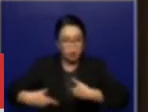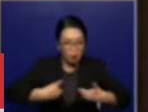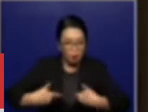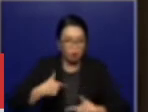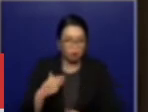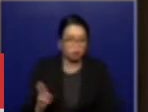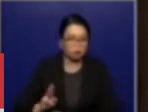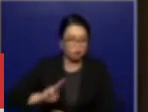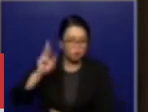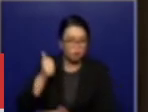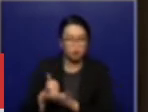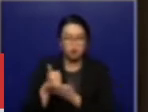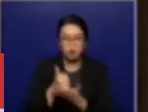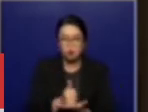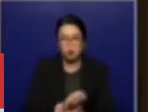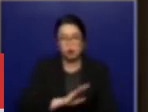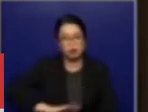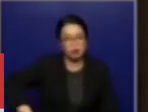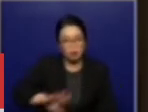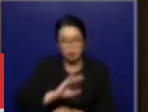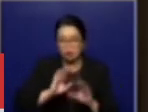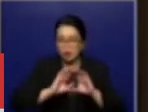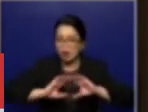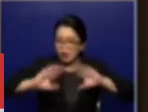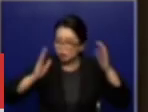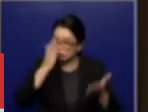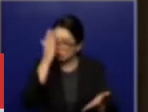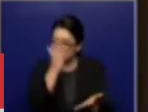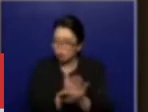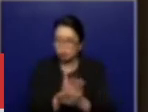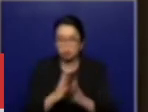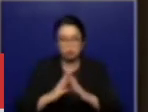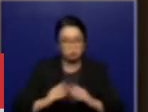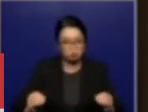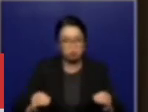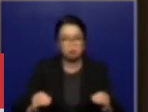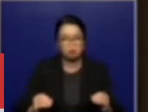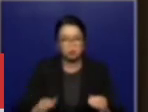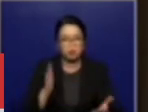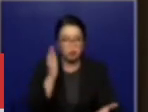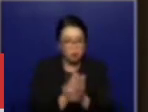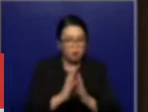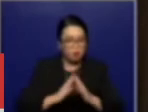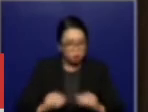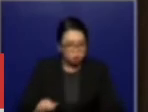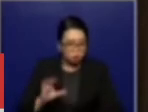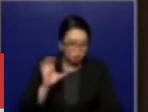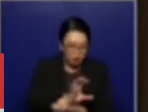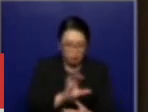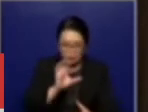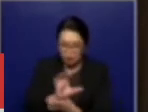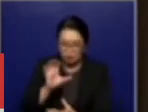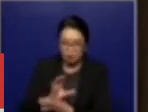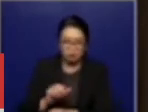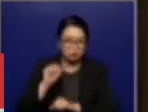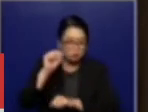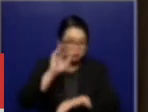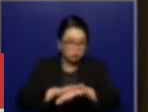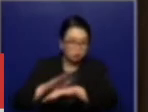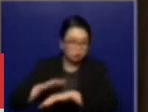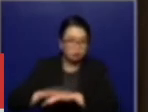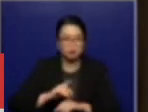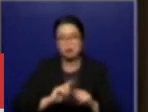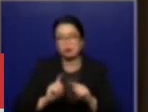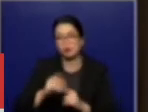ร้องครับให้เจ้าหน้าที่รัฐท่านต้องยุติความรุนแรงครับยุติการคุกคามยุติการออกหมายเรียกแล้